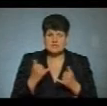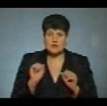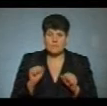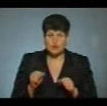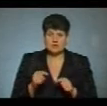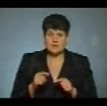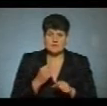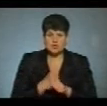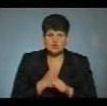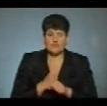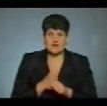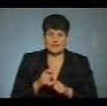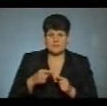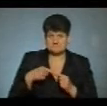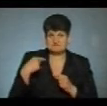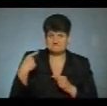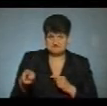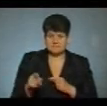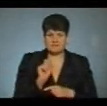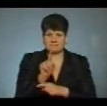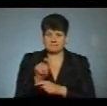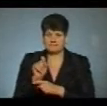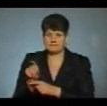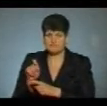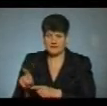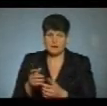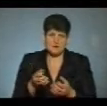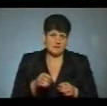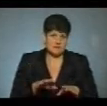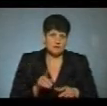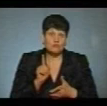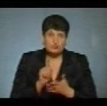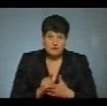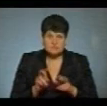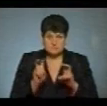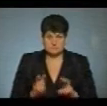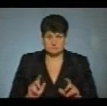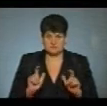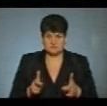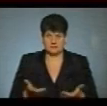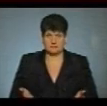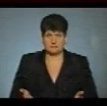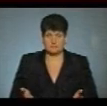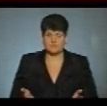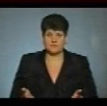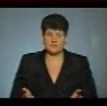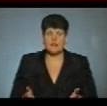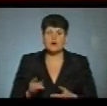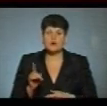роздавати вказівки чи приймати якісь рішення. Тому він зобов'язаний піти на карантин.